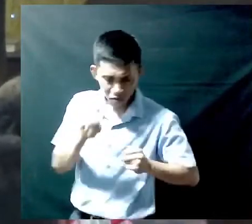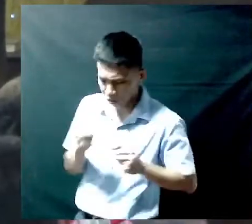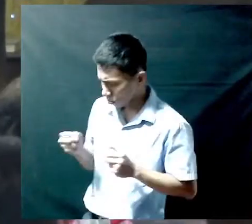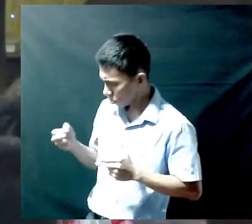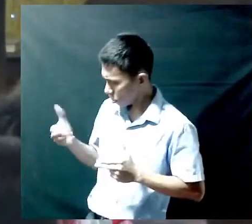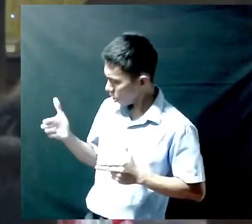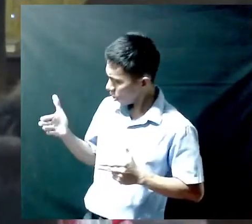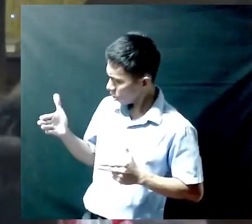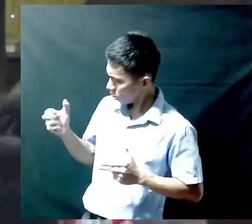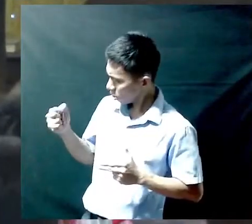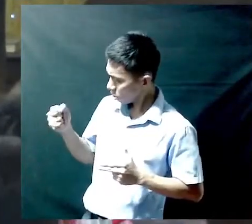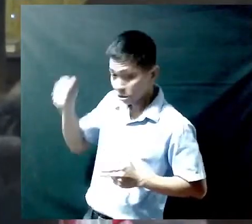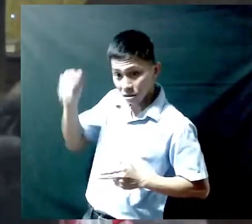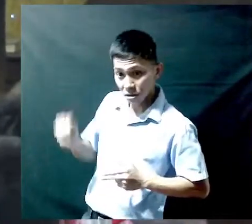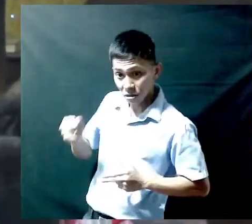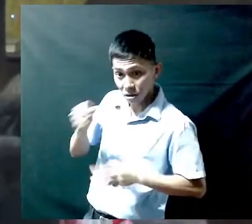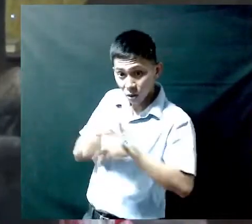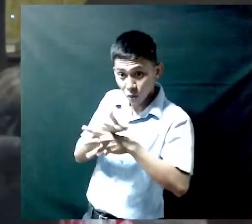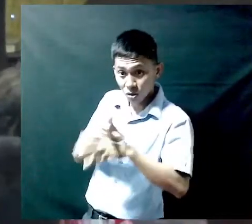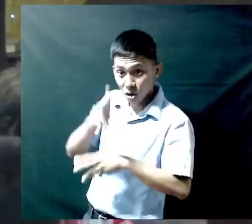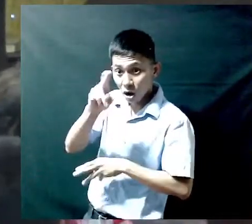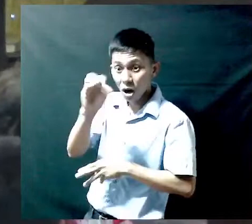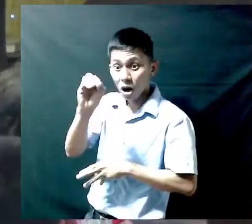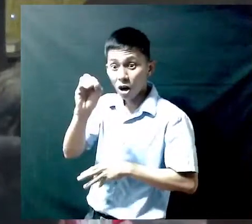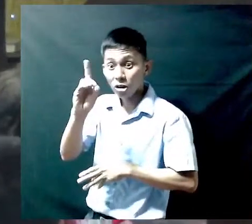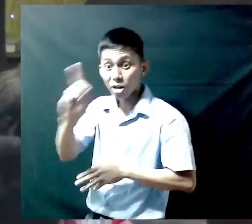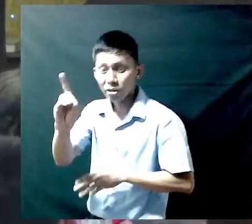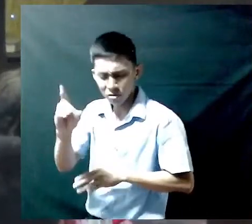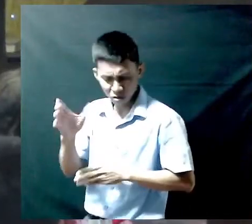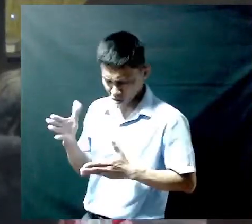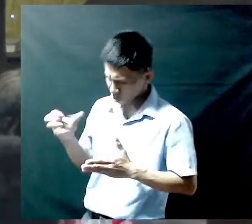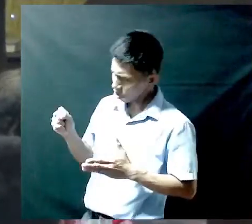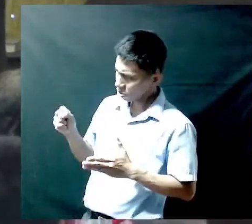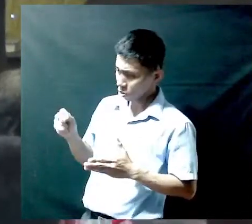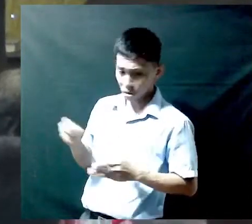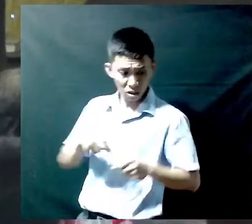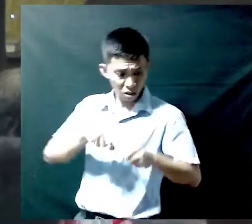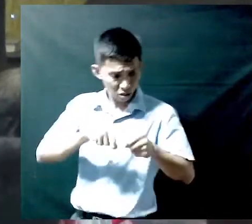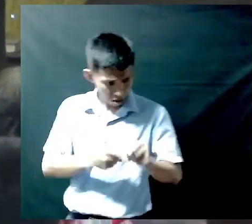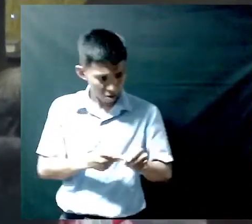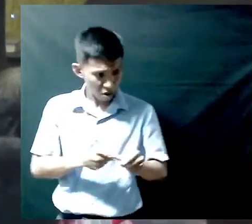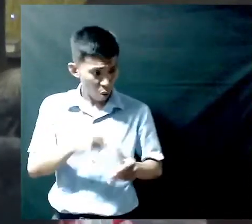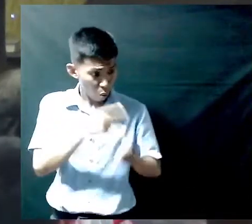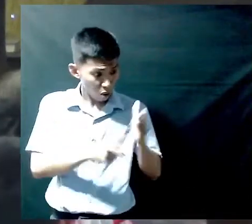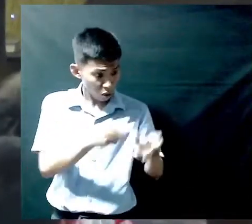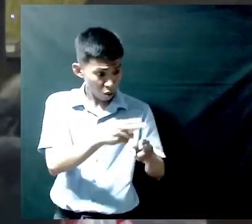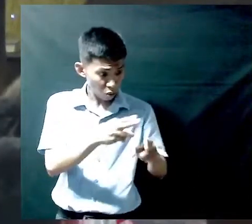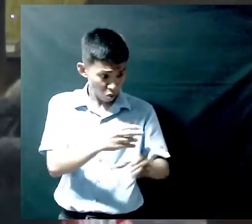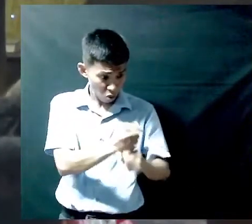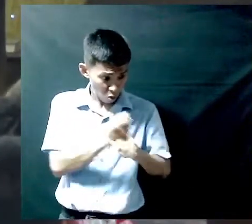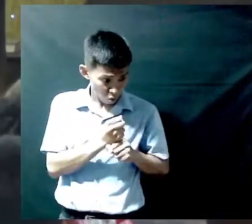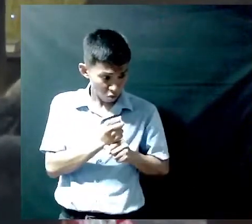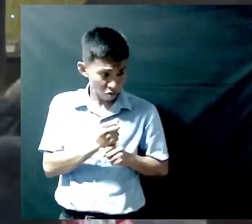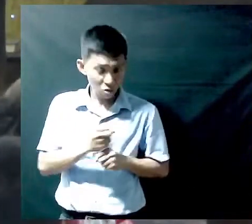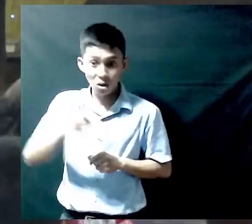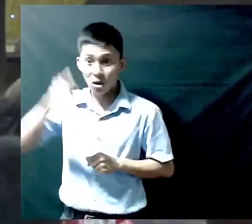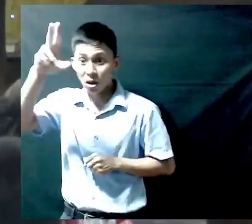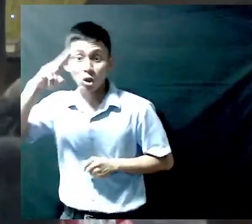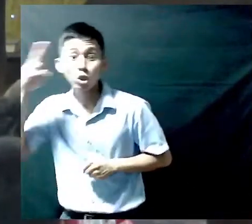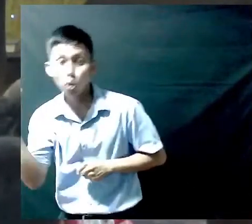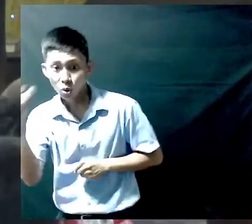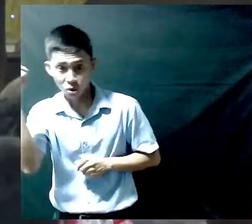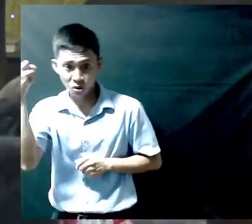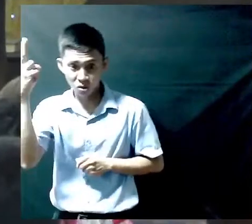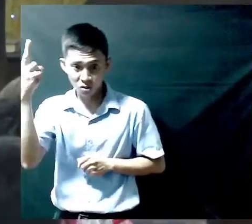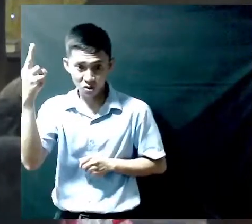Okay. So let us start with what you have. Why? Because I will not use you